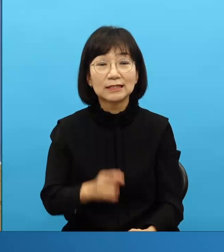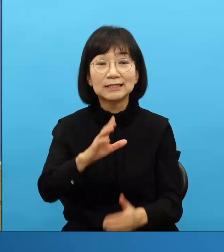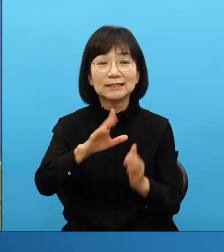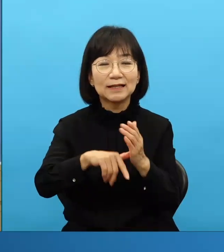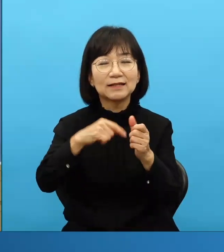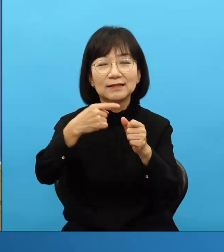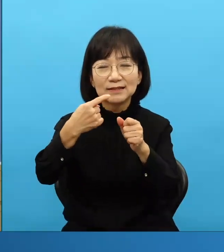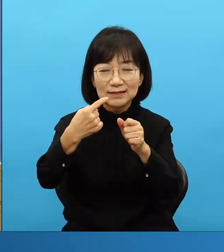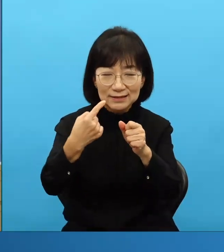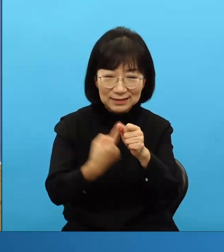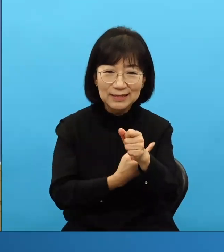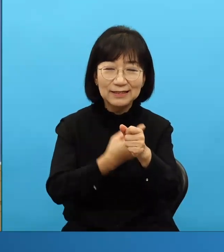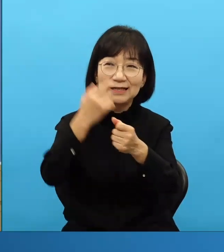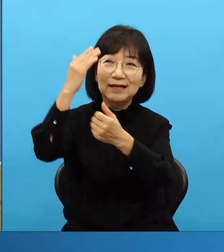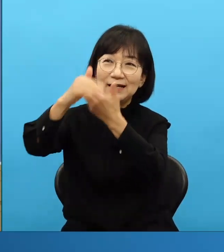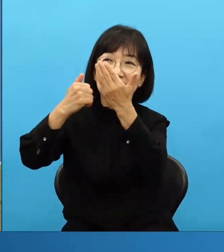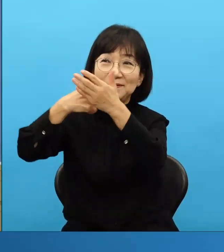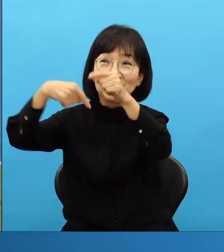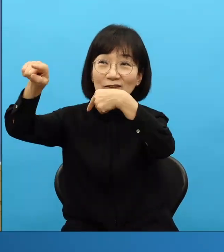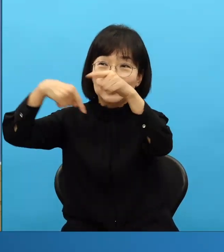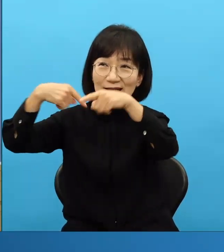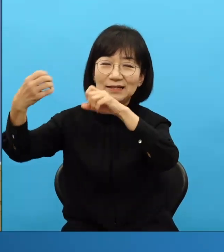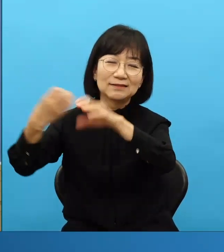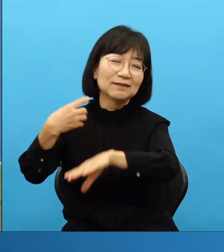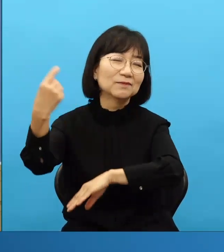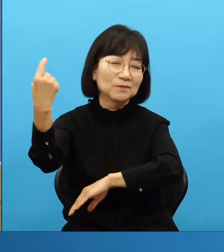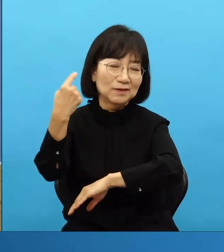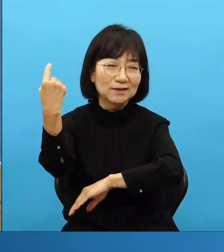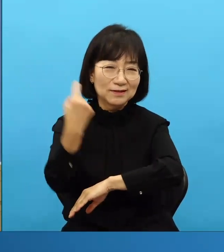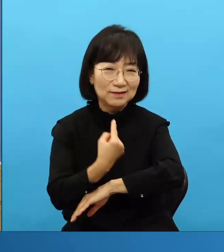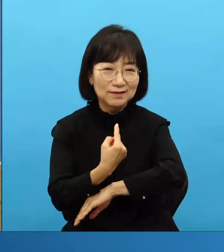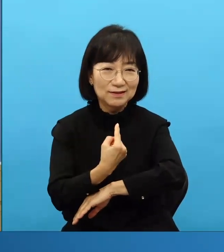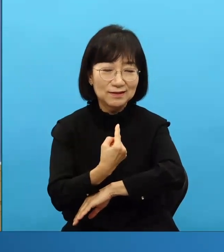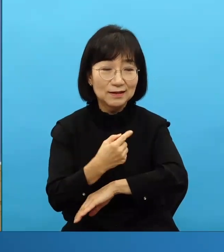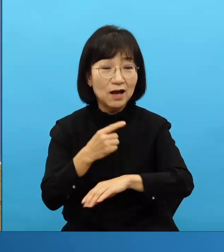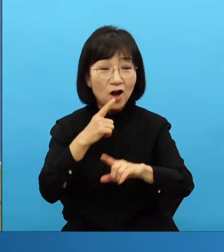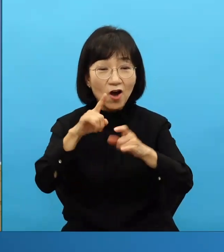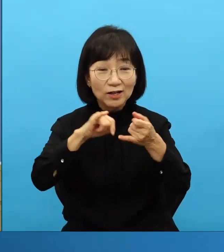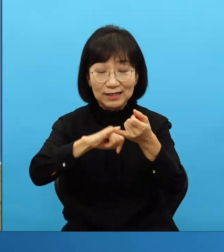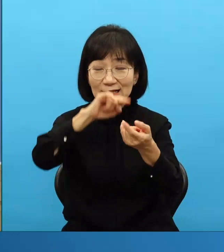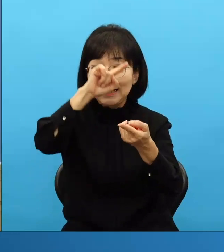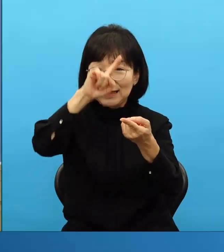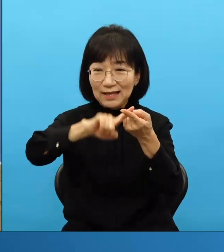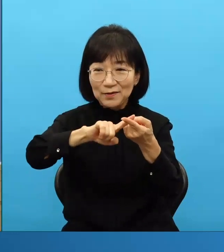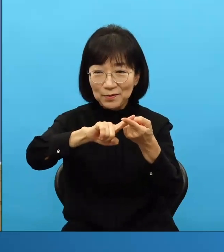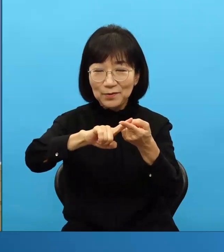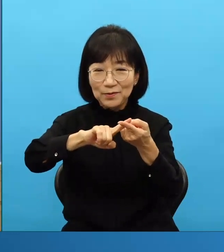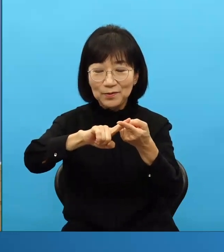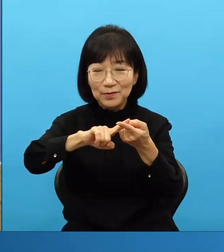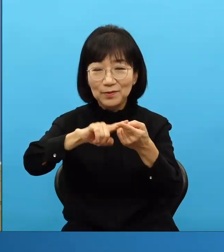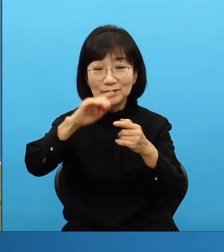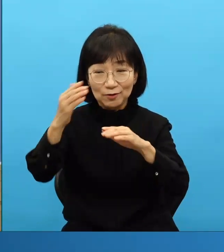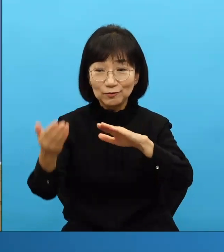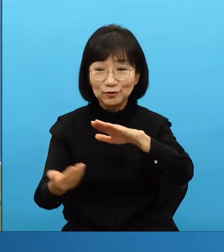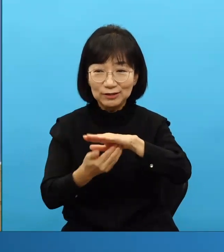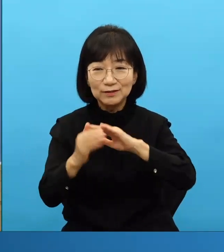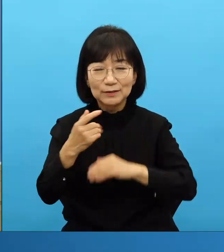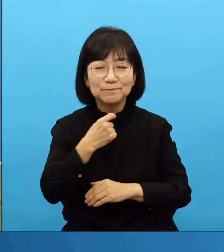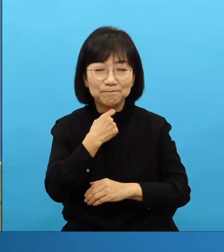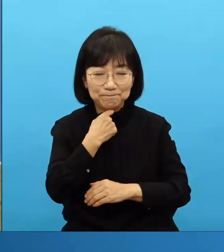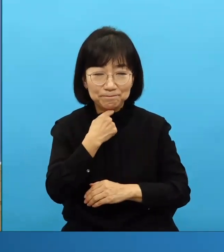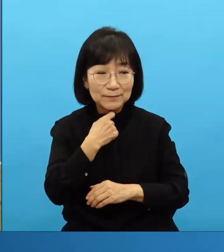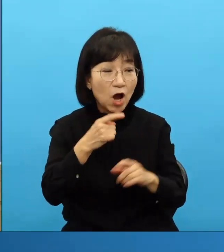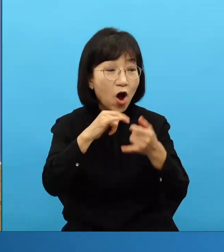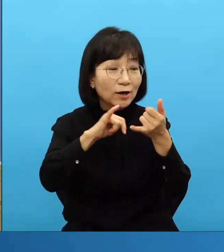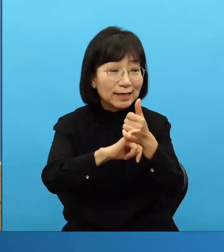되어 And 있는 if 거예요. you do that, the works of God will naturally follow. 오늘 이 언약 성취가 오늘 이 언약의 말씀을 붙잡은 우리